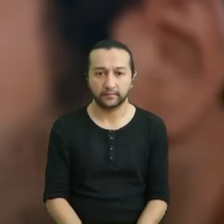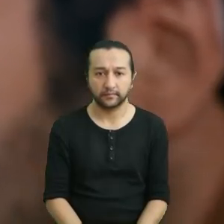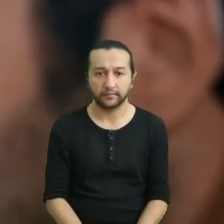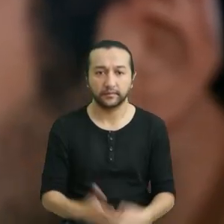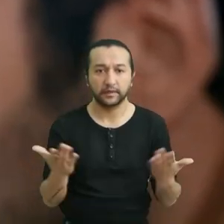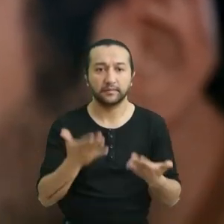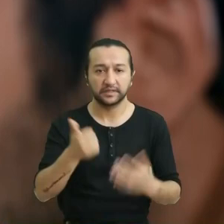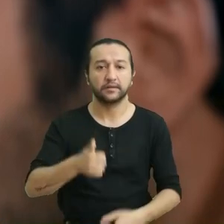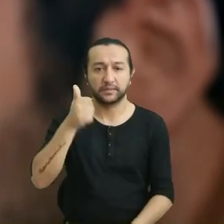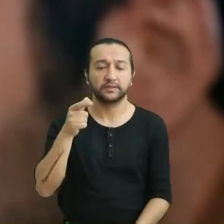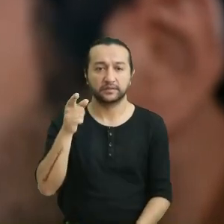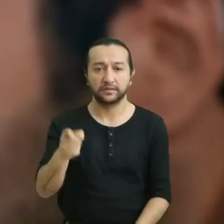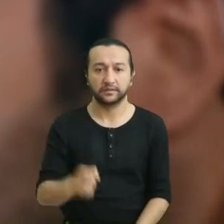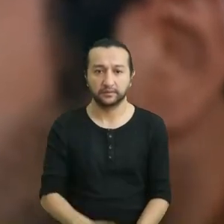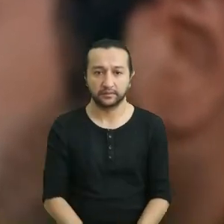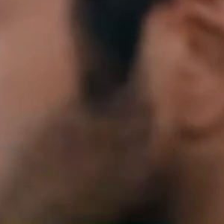Mesela başkan.